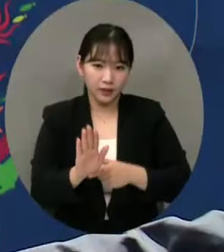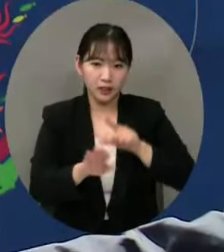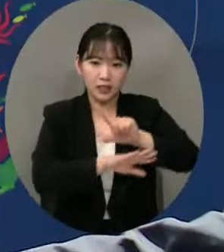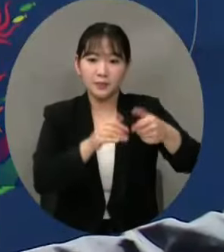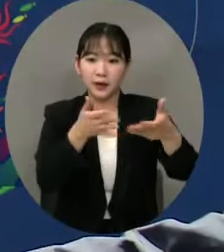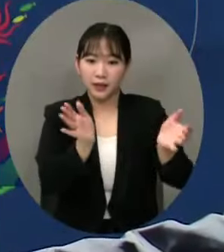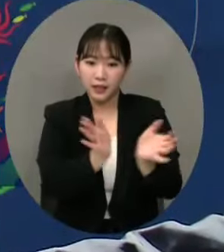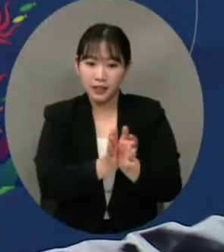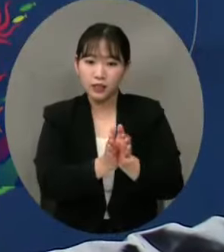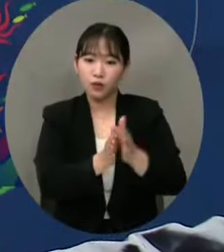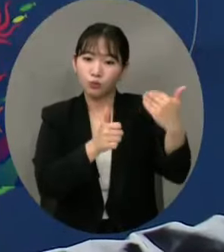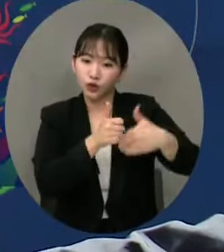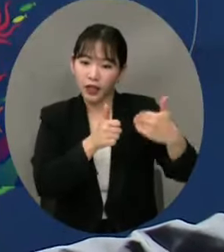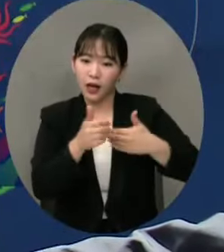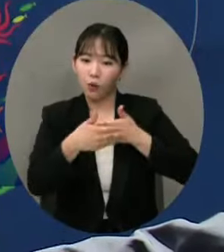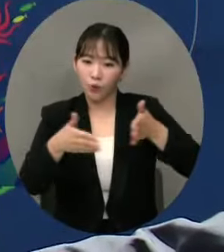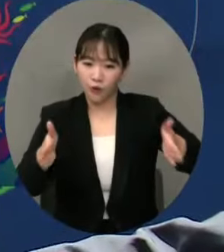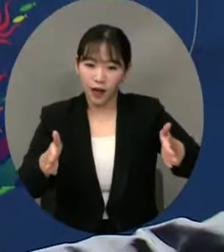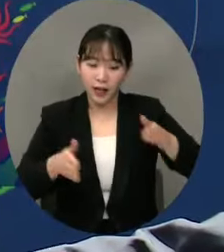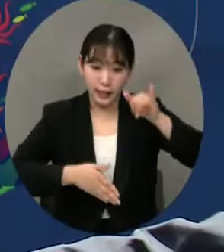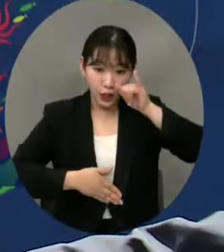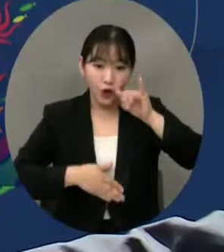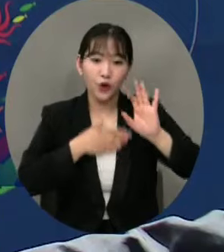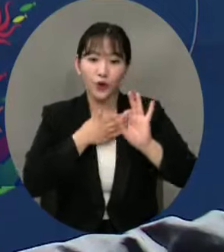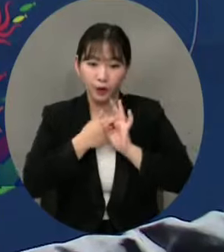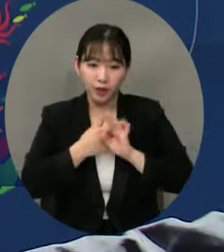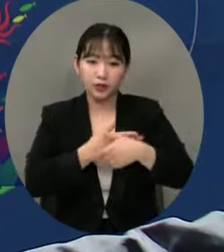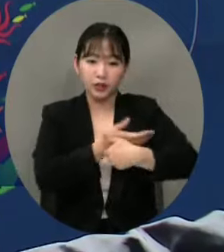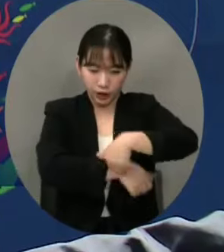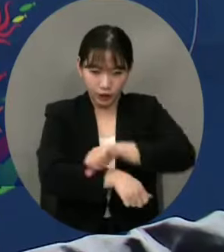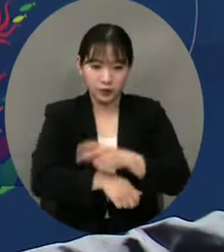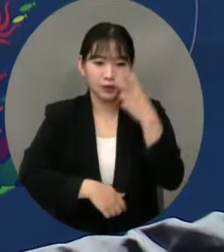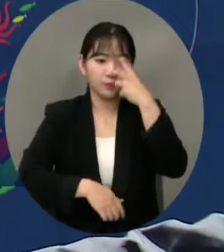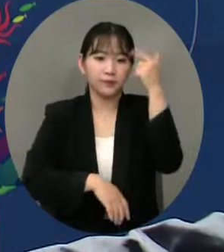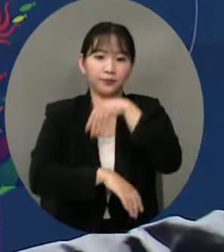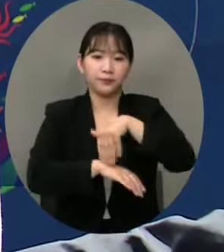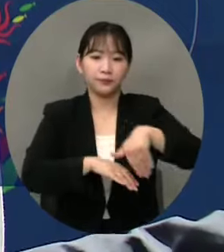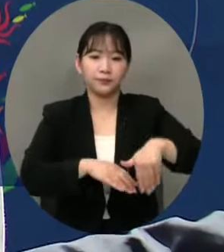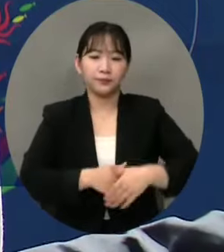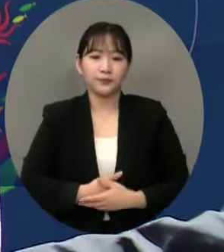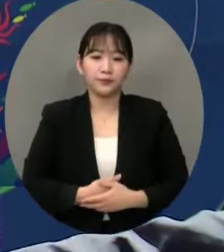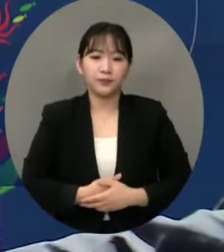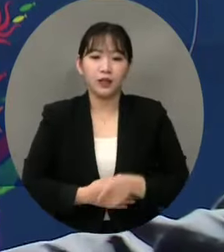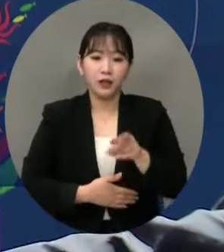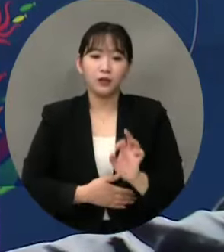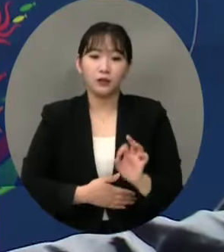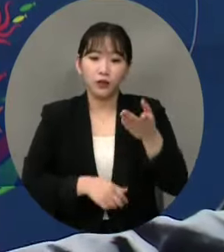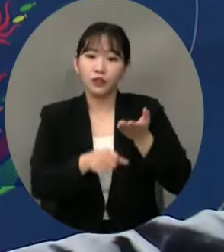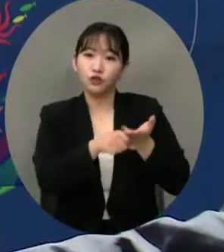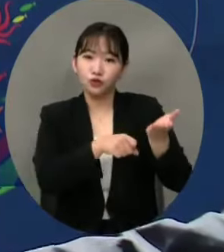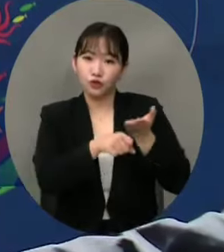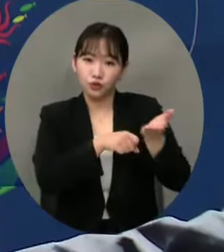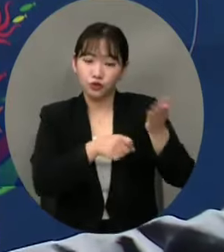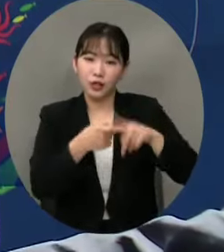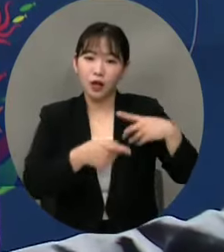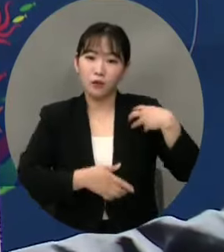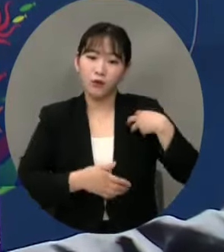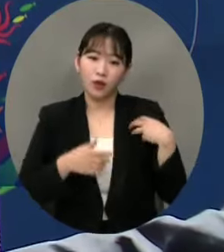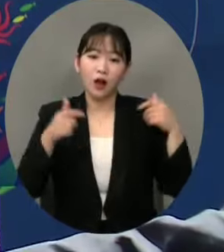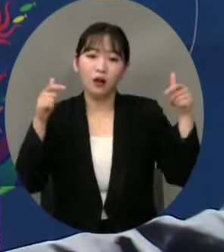지자체에서 그 요구하는 공간들이 만약에 있게 되면 저희가 적극적으로 검토할 예정입니다. 이걸 통해서 수출에